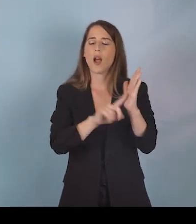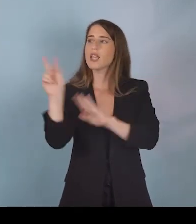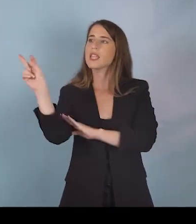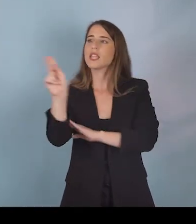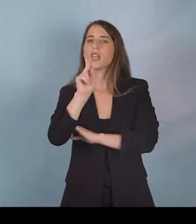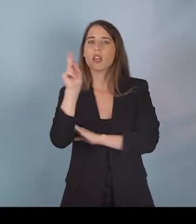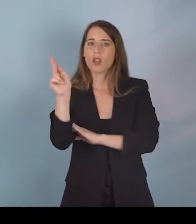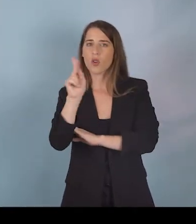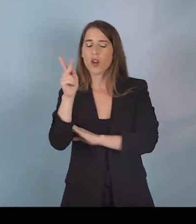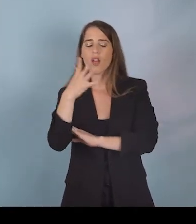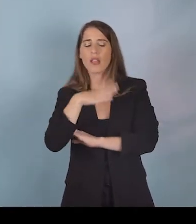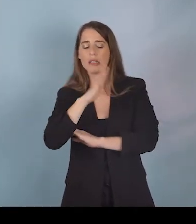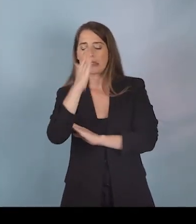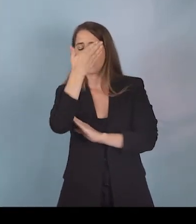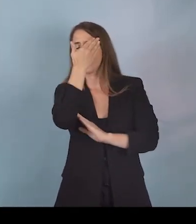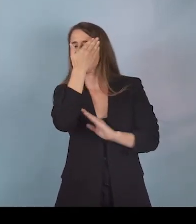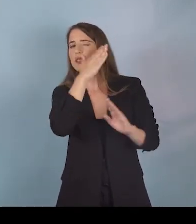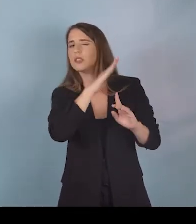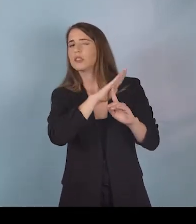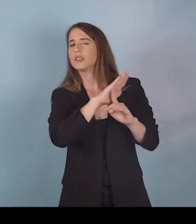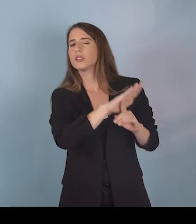που αρνείται να δει την ύπαρξή τους.